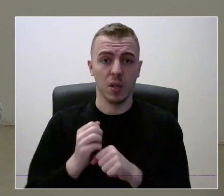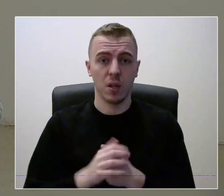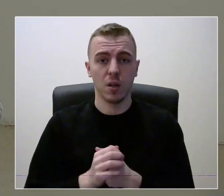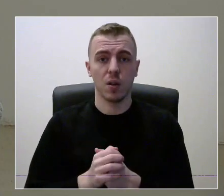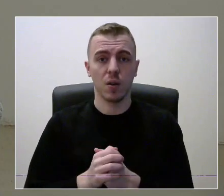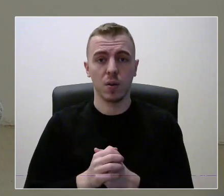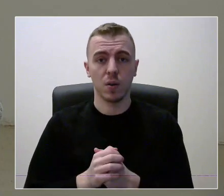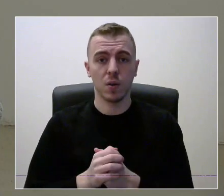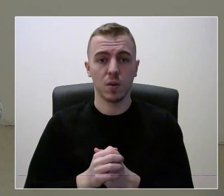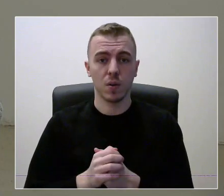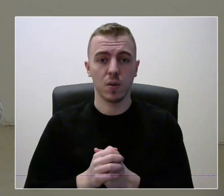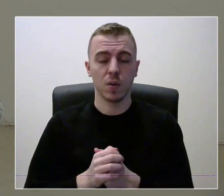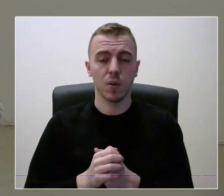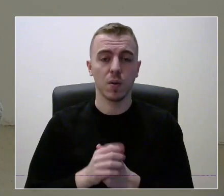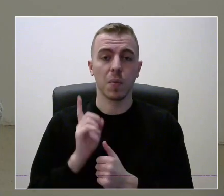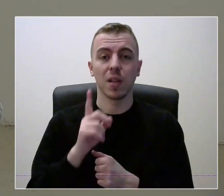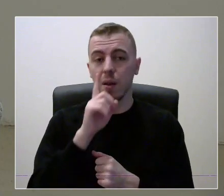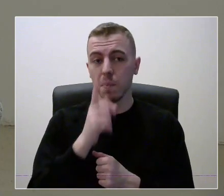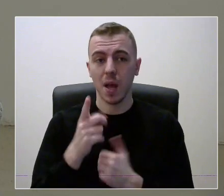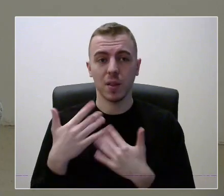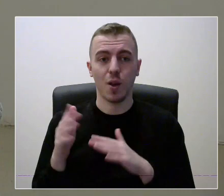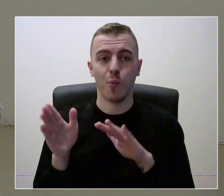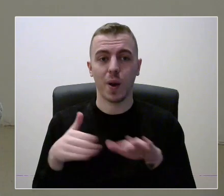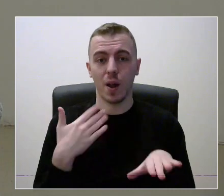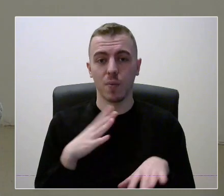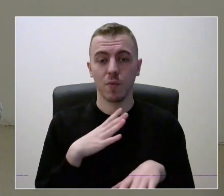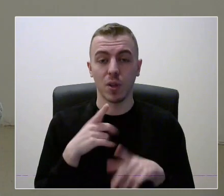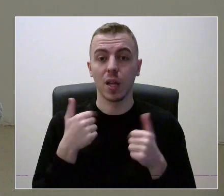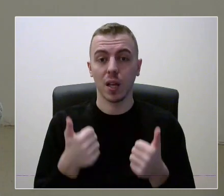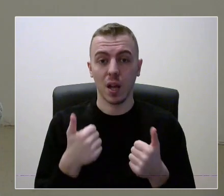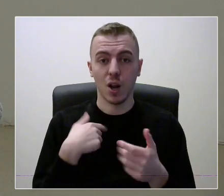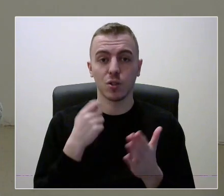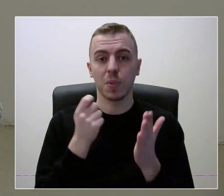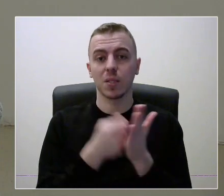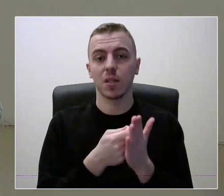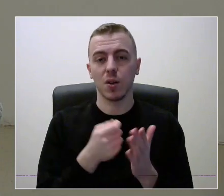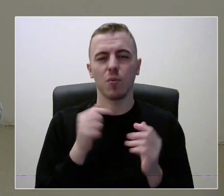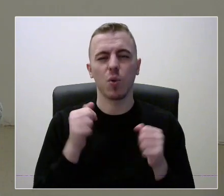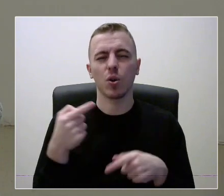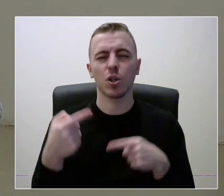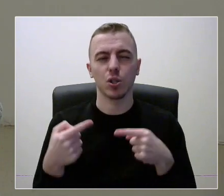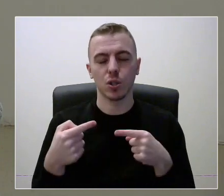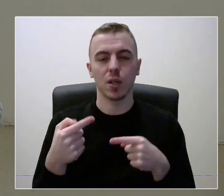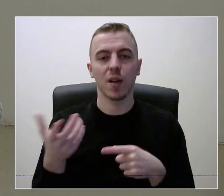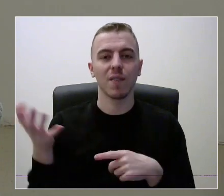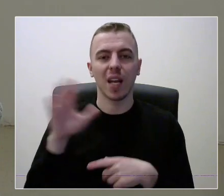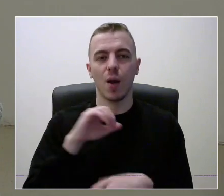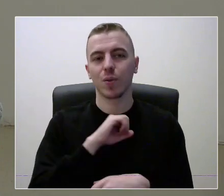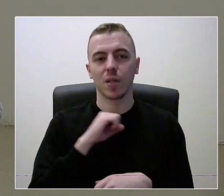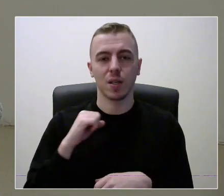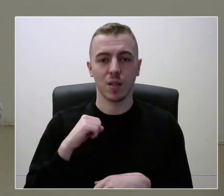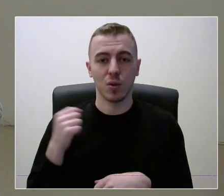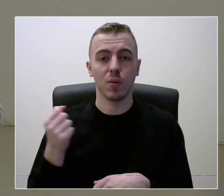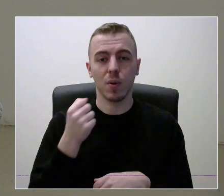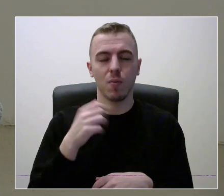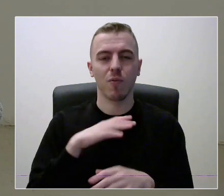praėjo visi metai ir tai gerai, kad aš paskyriau, aš čia galim ginčytis vyriausiai gydytoje, prasidėjo